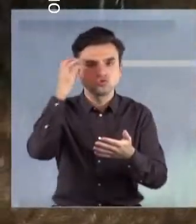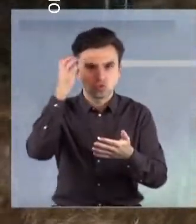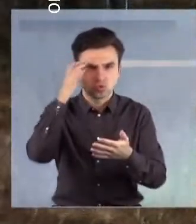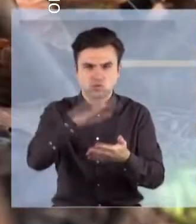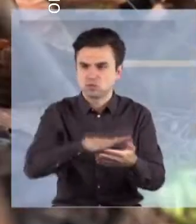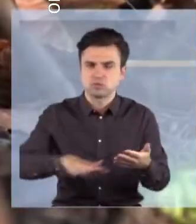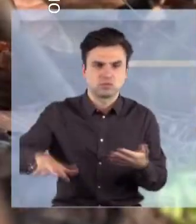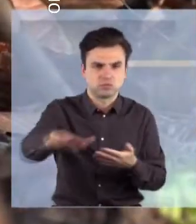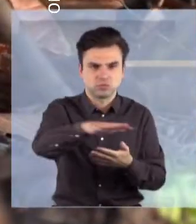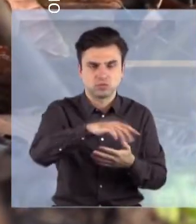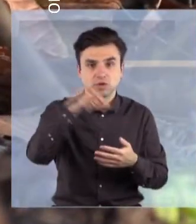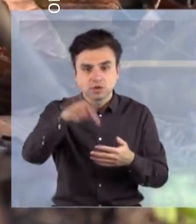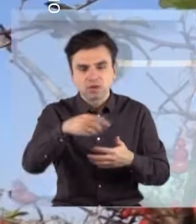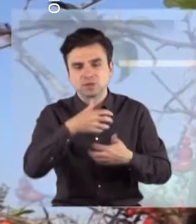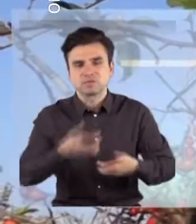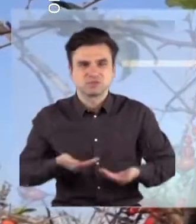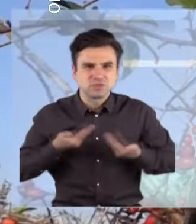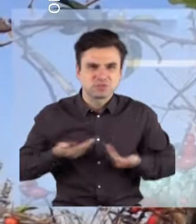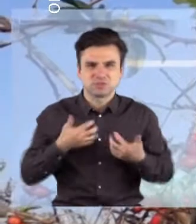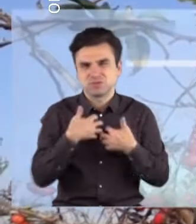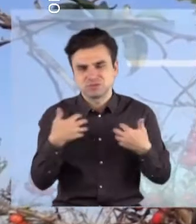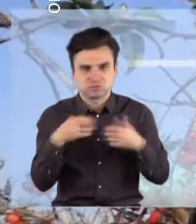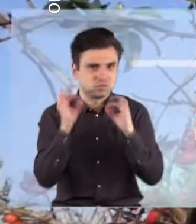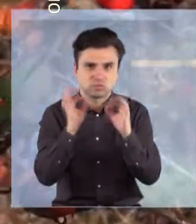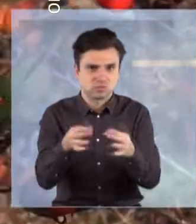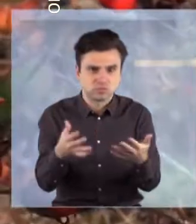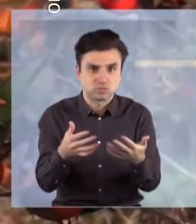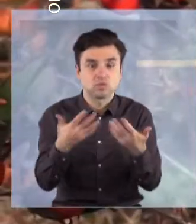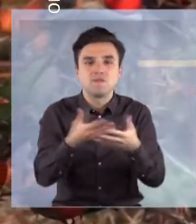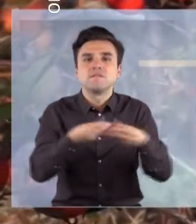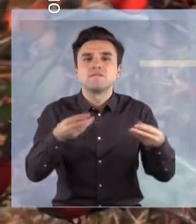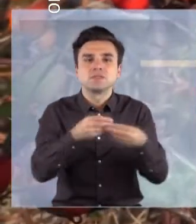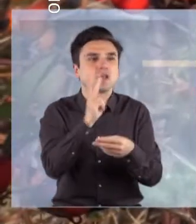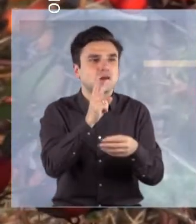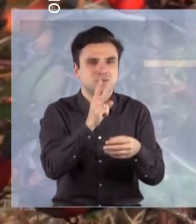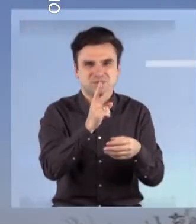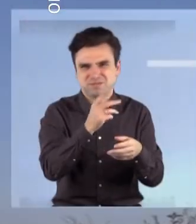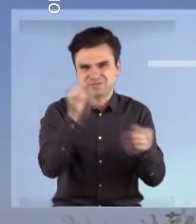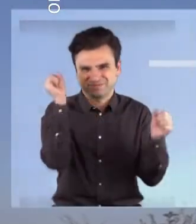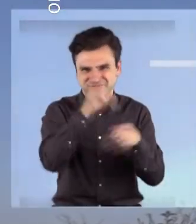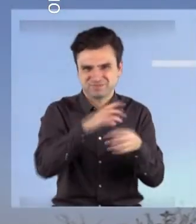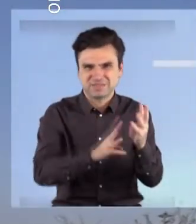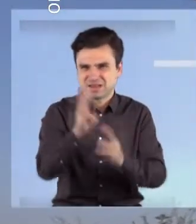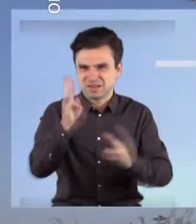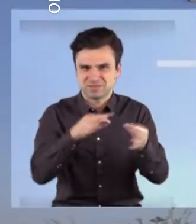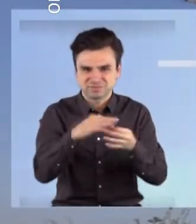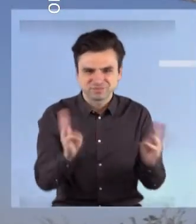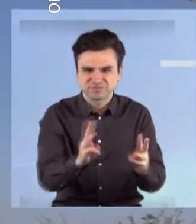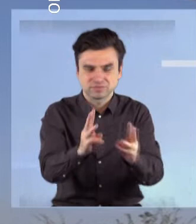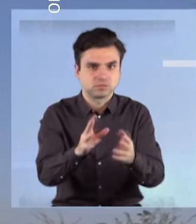не лише звіра, а й гриби, лікувальні трави чи шипшину, яка, до речі, вважається дуже корисною. Шипшина,